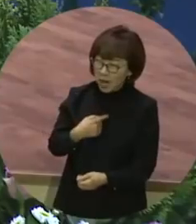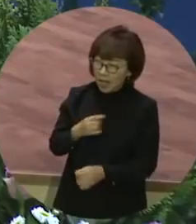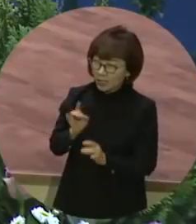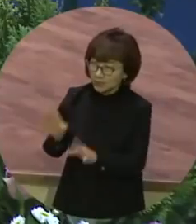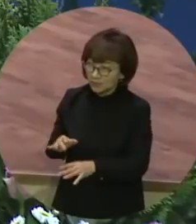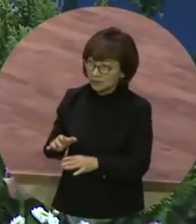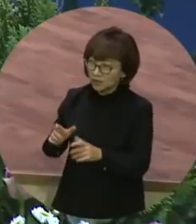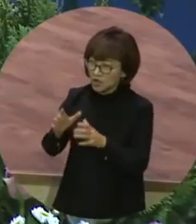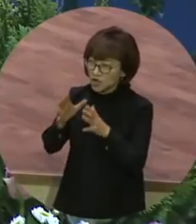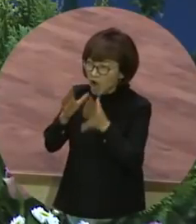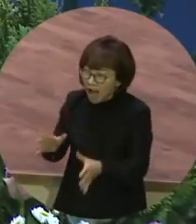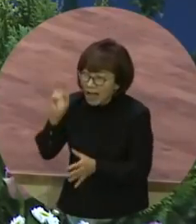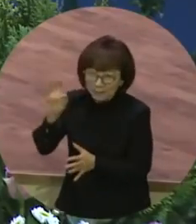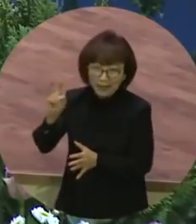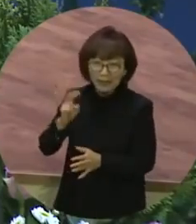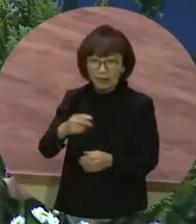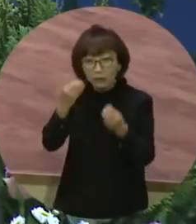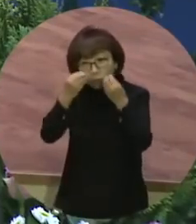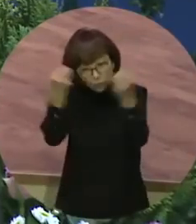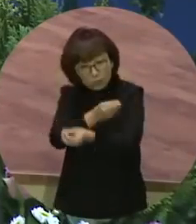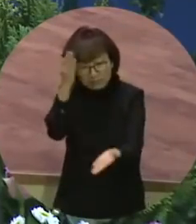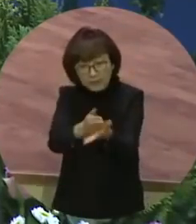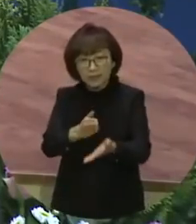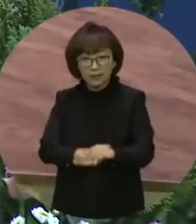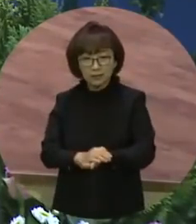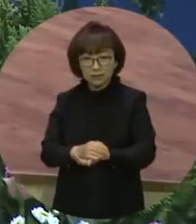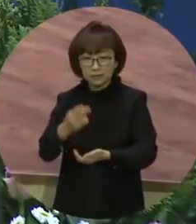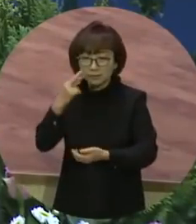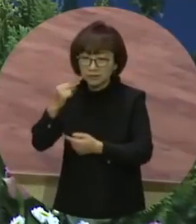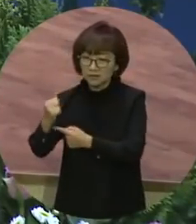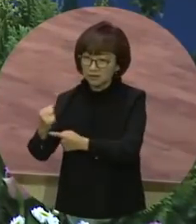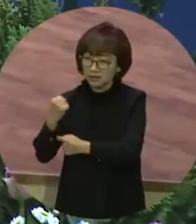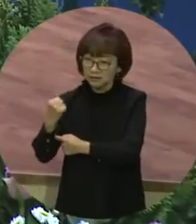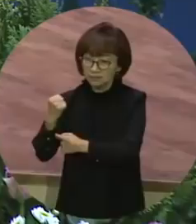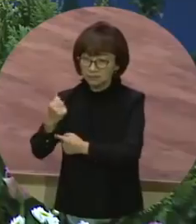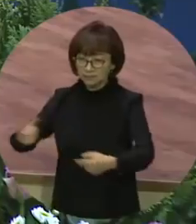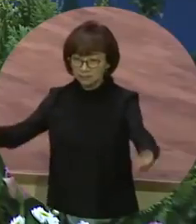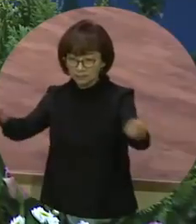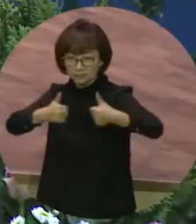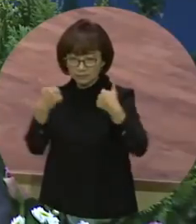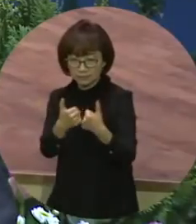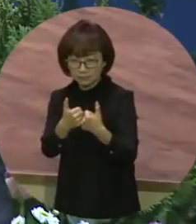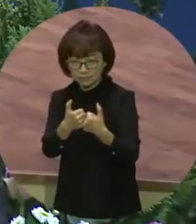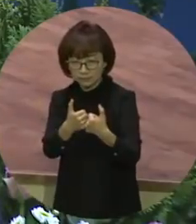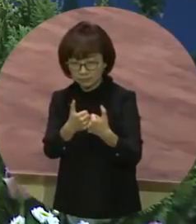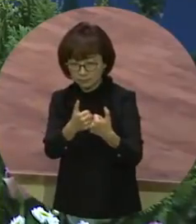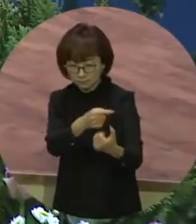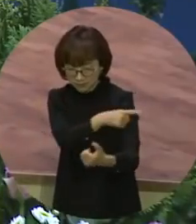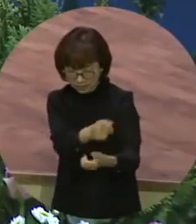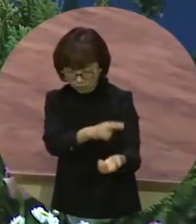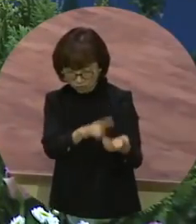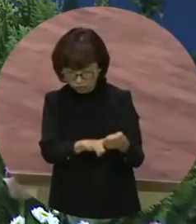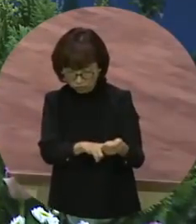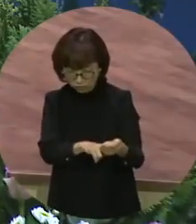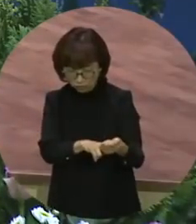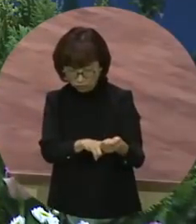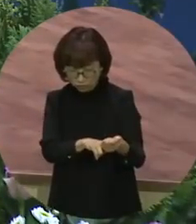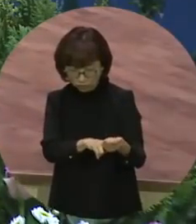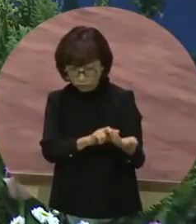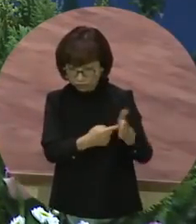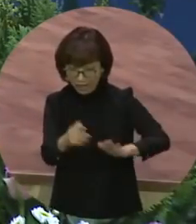무서운 나라입니다. 어마어마한 나라라고요. 그러니까 이게 결국은 뭐요?